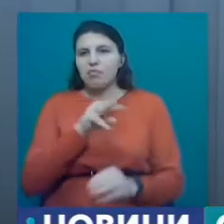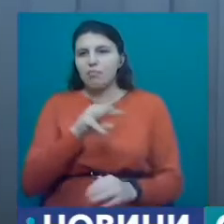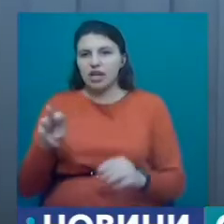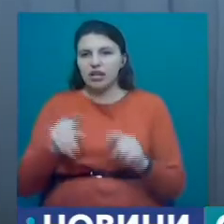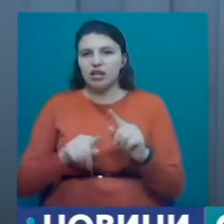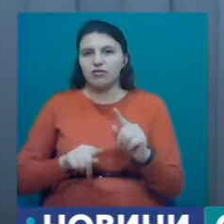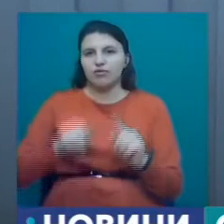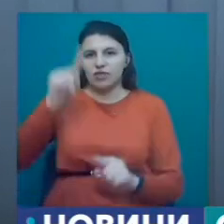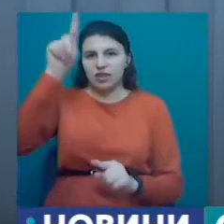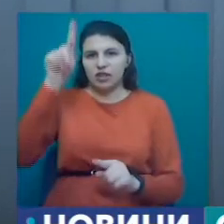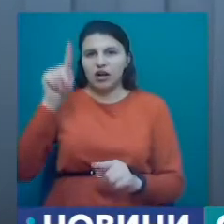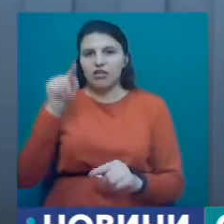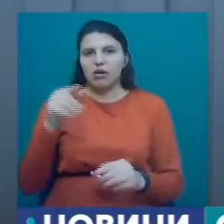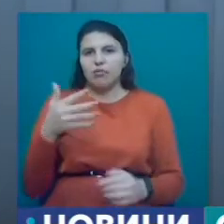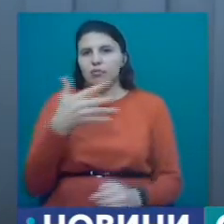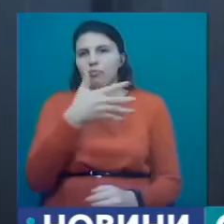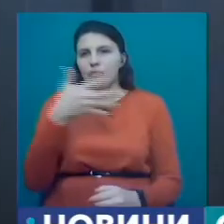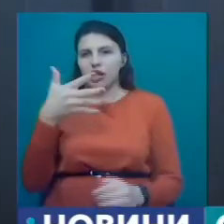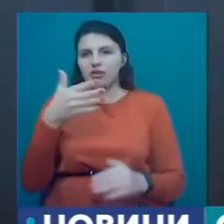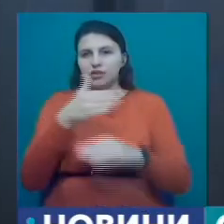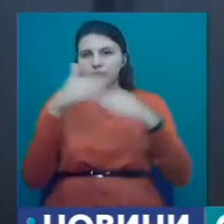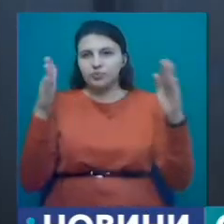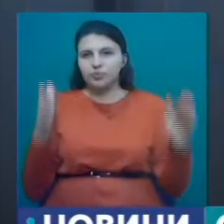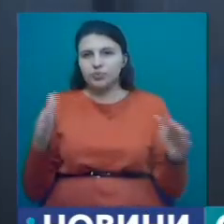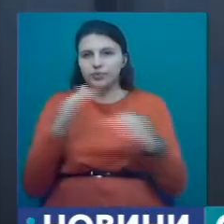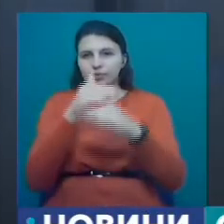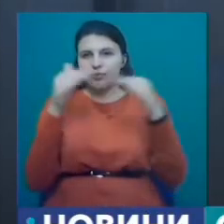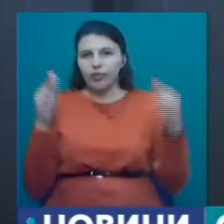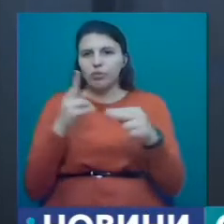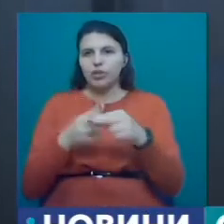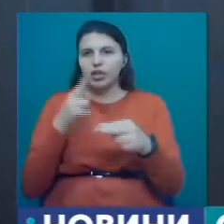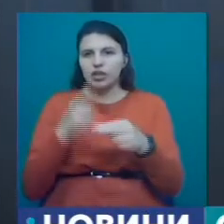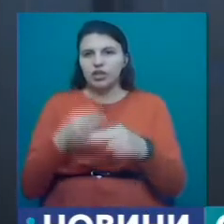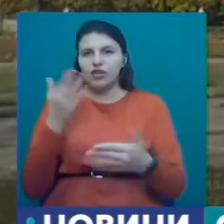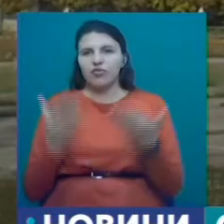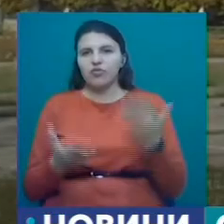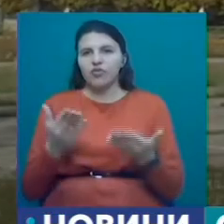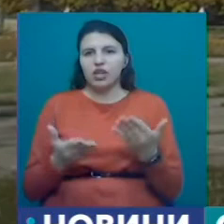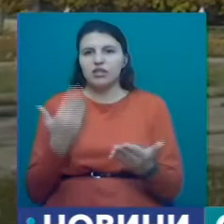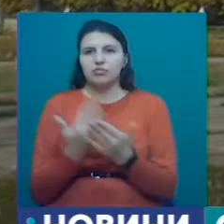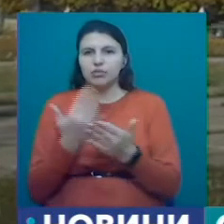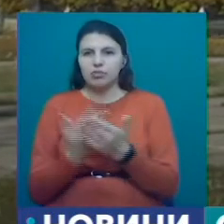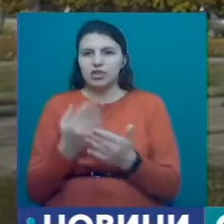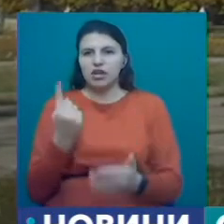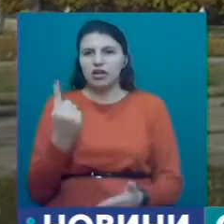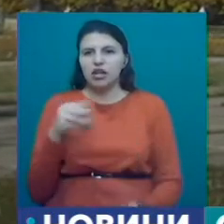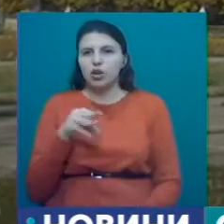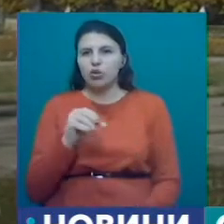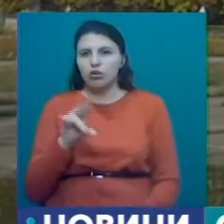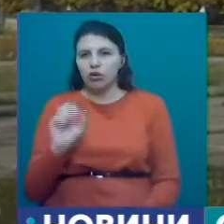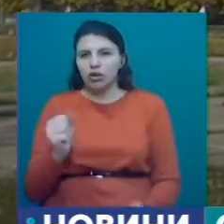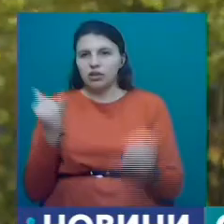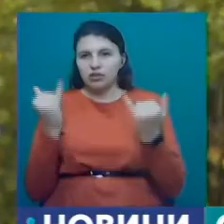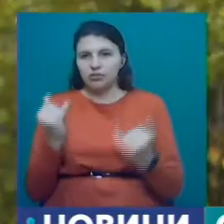зроблена з 5 металевих контейнерів, які стоять один на одному. Вага кожного контейнера – близько тонни. Наразі робочі